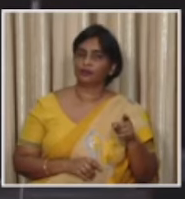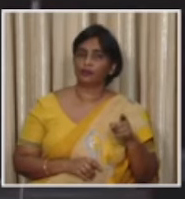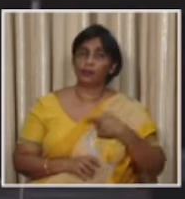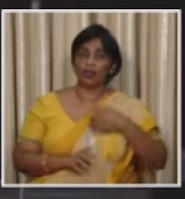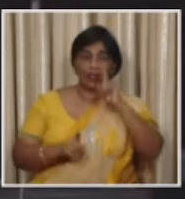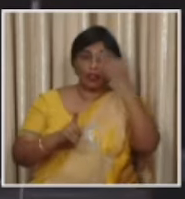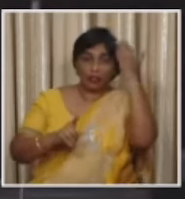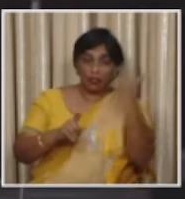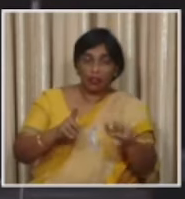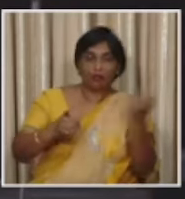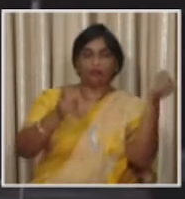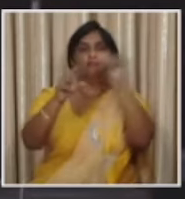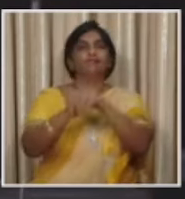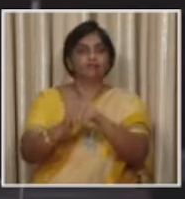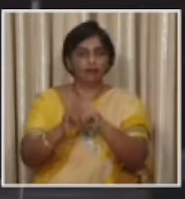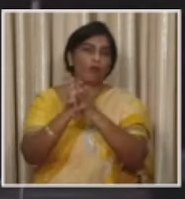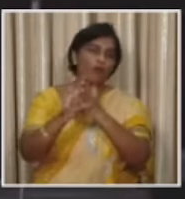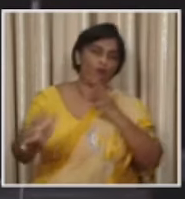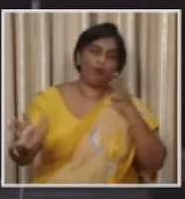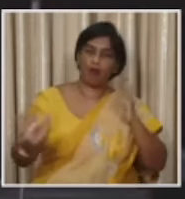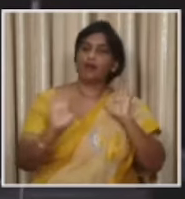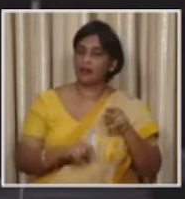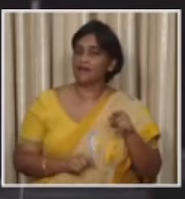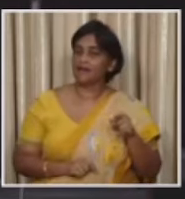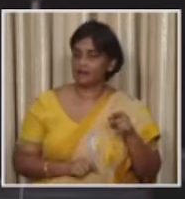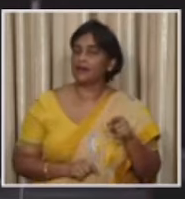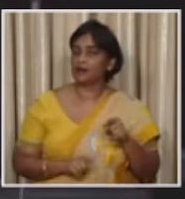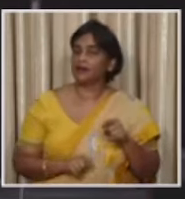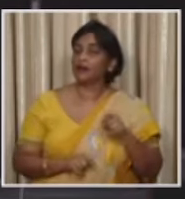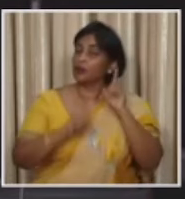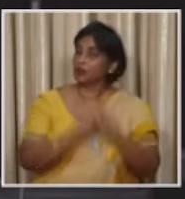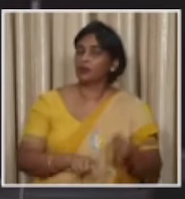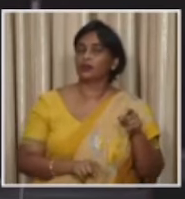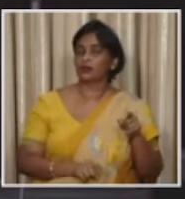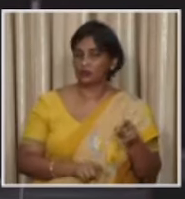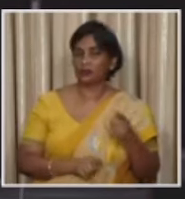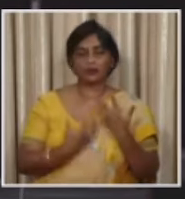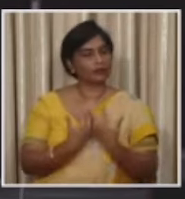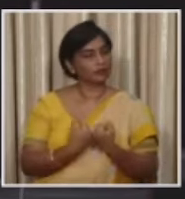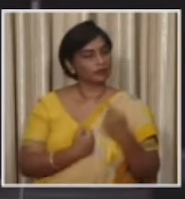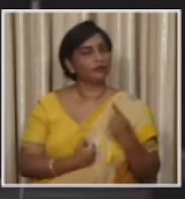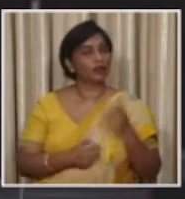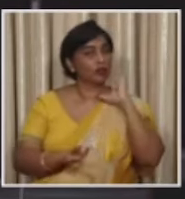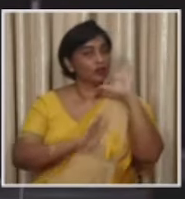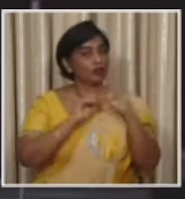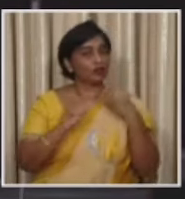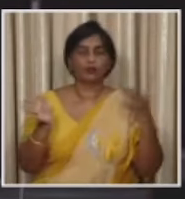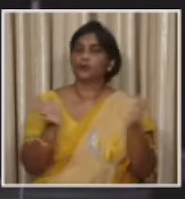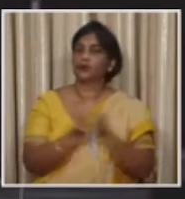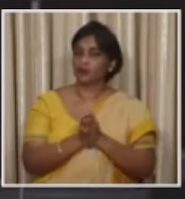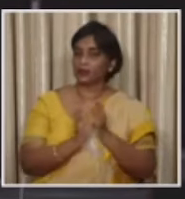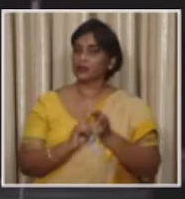අන්තරාමනකම් ඉන්න ඕනි, තවත් කෙනෙක්ව මේ ලේඛනයට ගන්න. එතකොට මේ ලැබිච්ච දත්තත් අපි එකතු